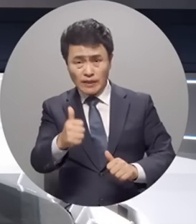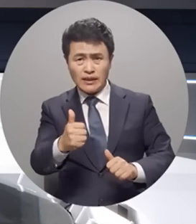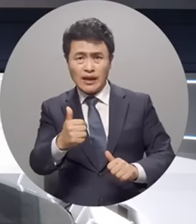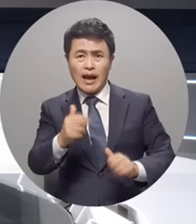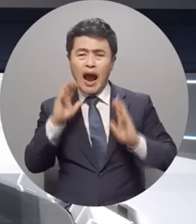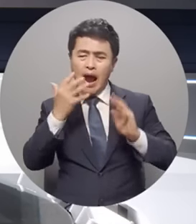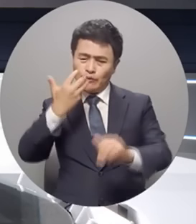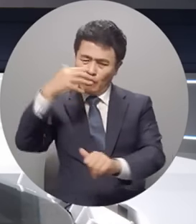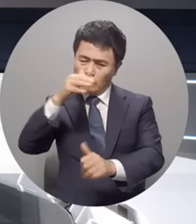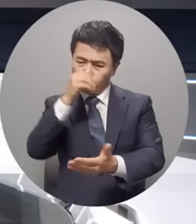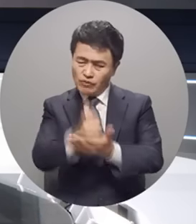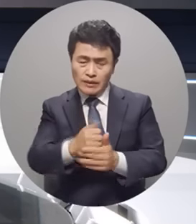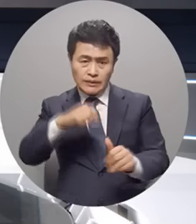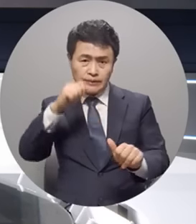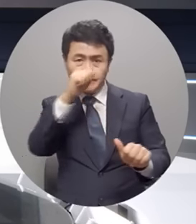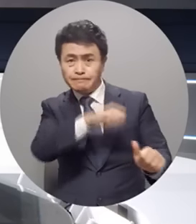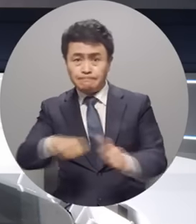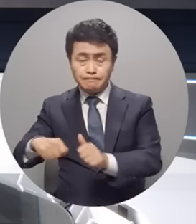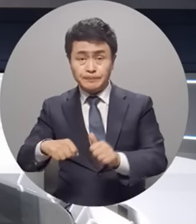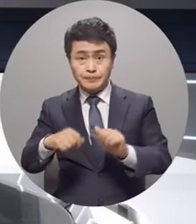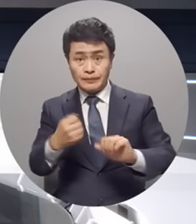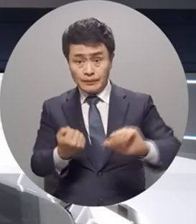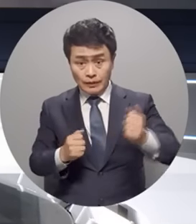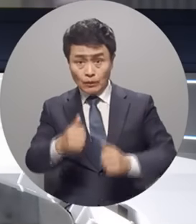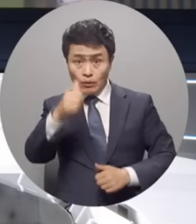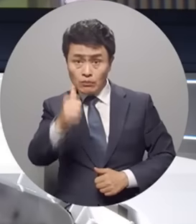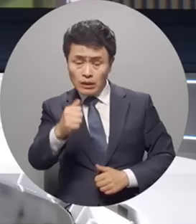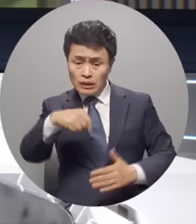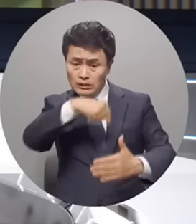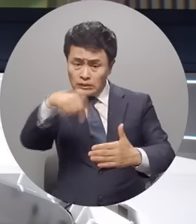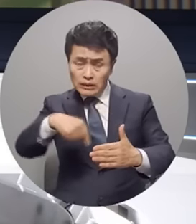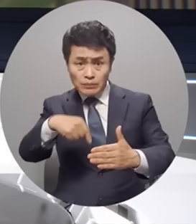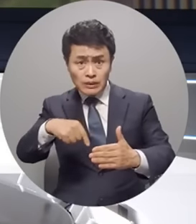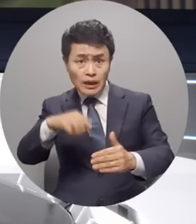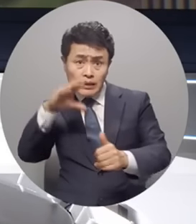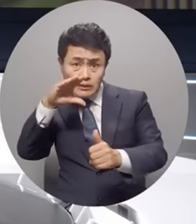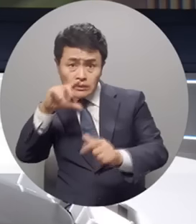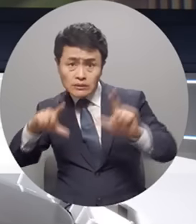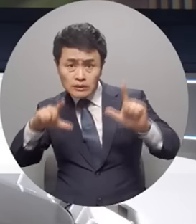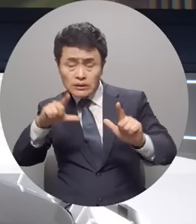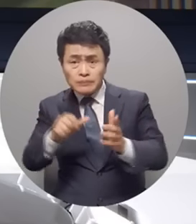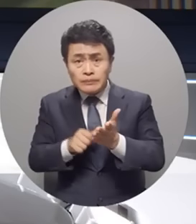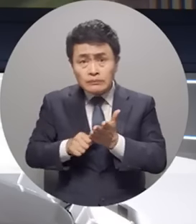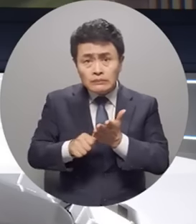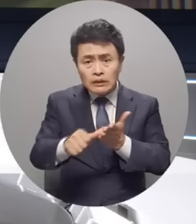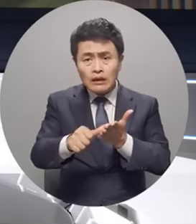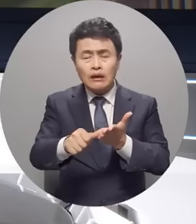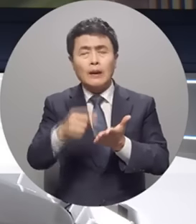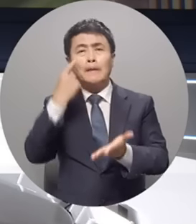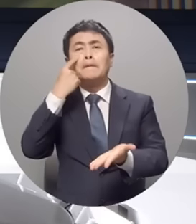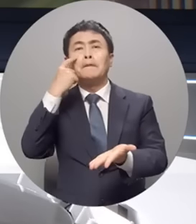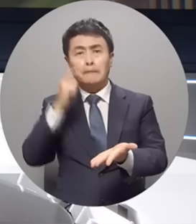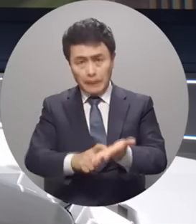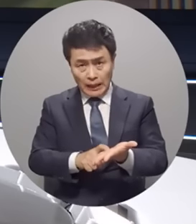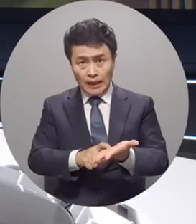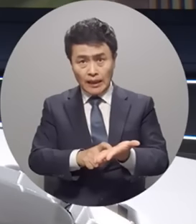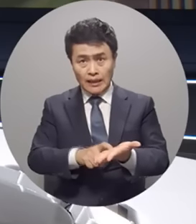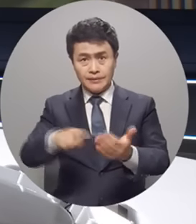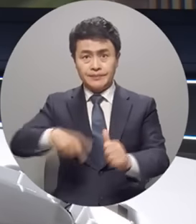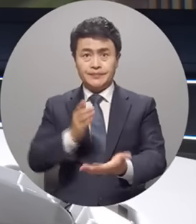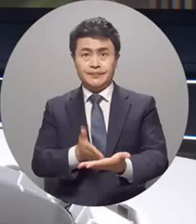체포했습니다 경찰은 태권도장 관장이 내부 상황이 담긴 CCTV 영상을 삭제한 정황도 파악했습니다